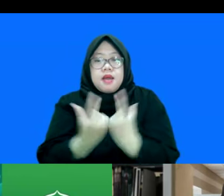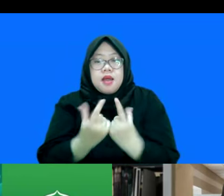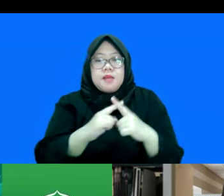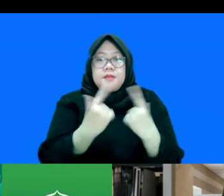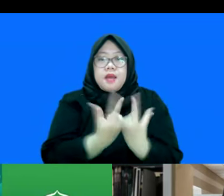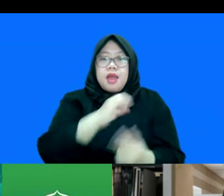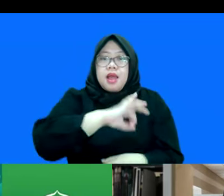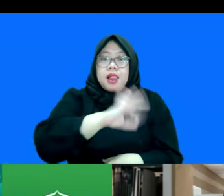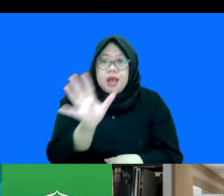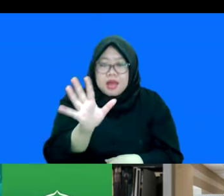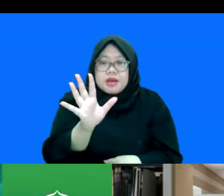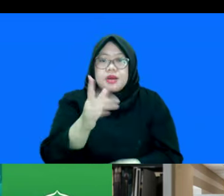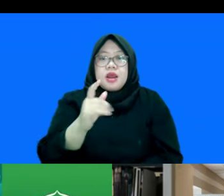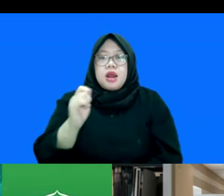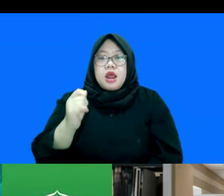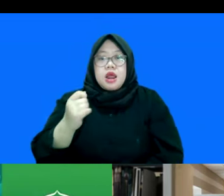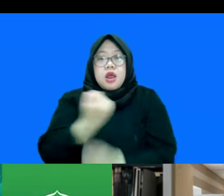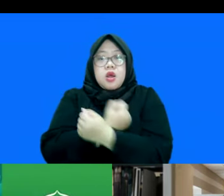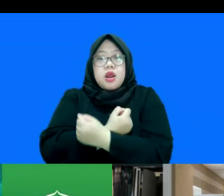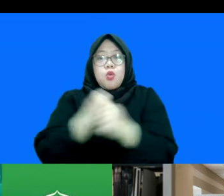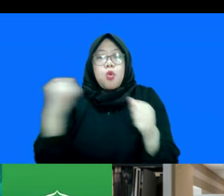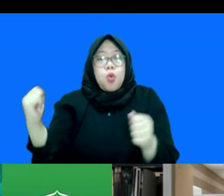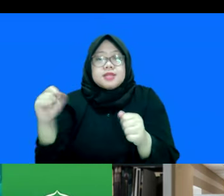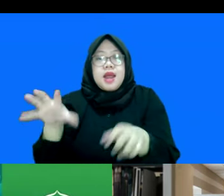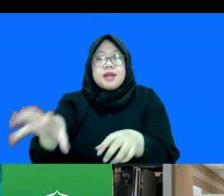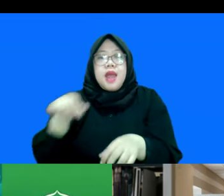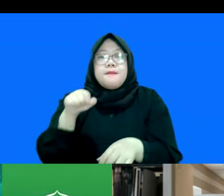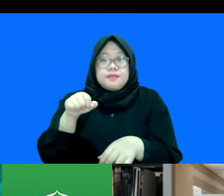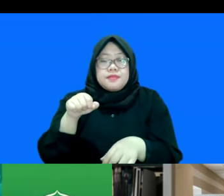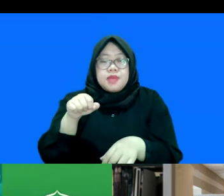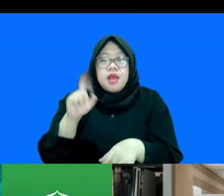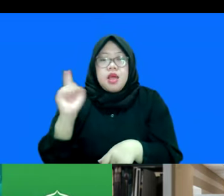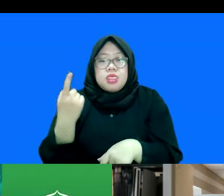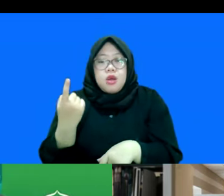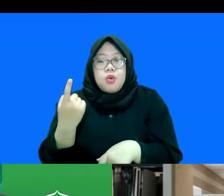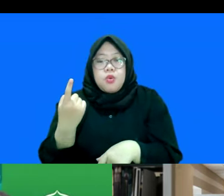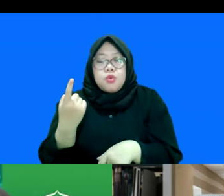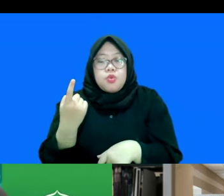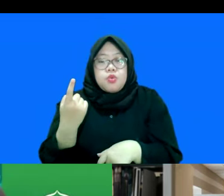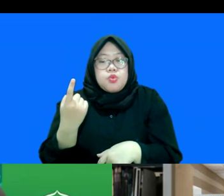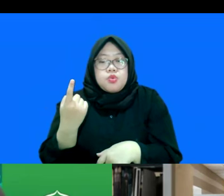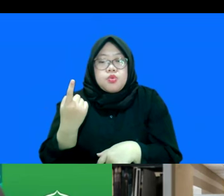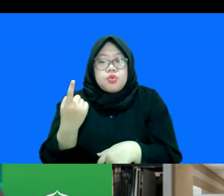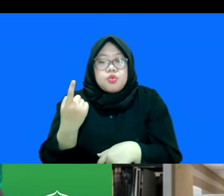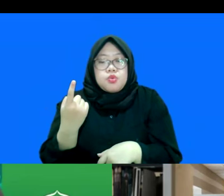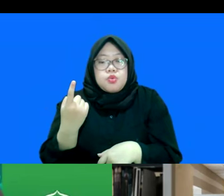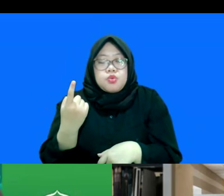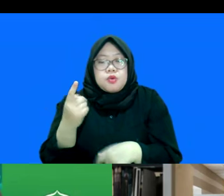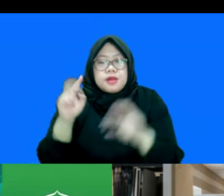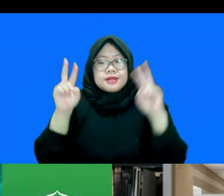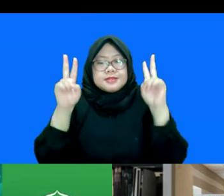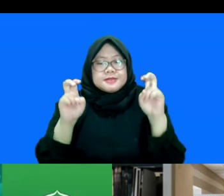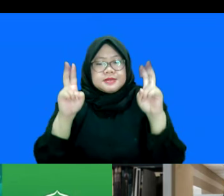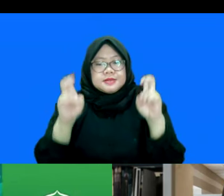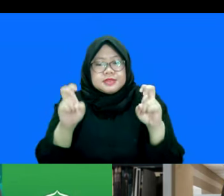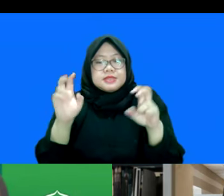yang tadi kemudian kewenangannya diambil atau bisa dibilang di istilahnya